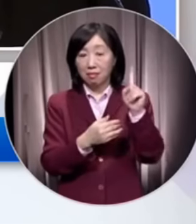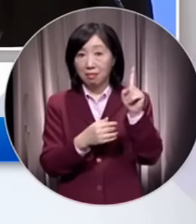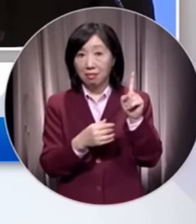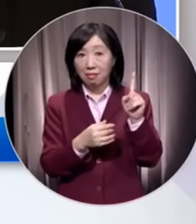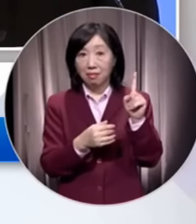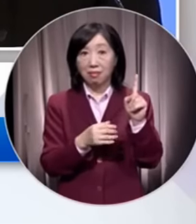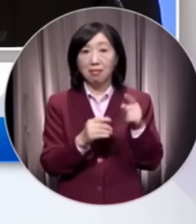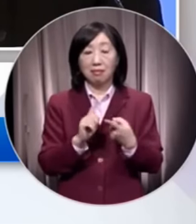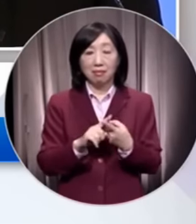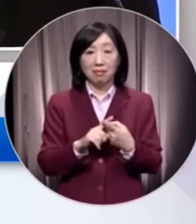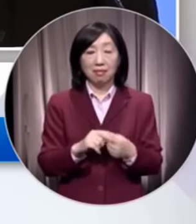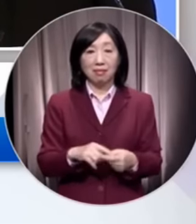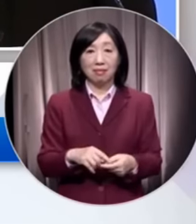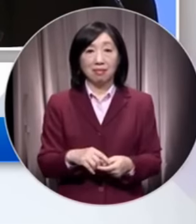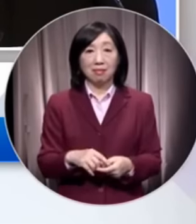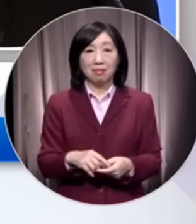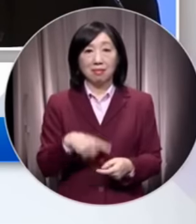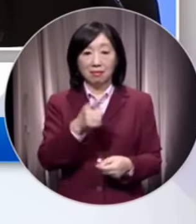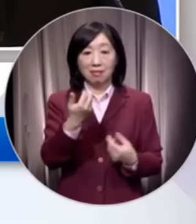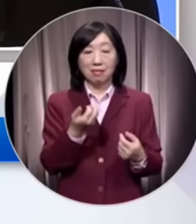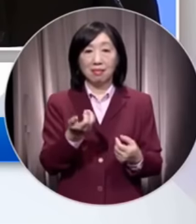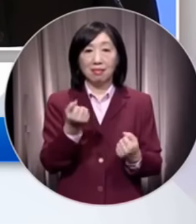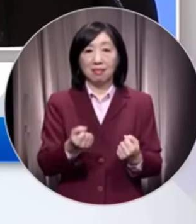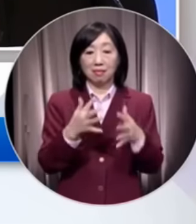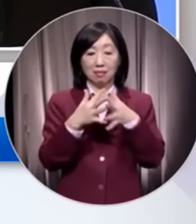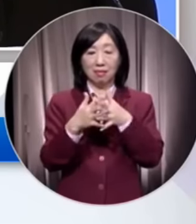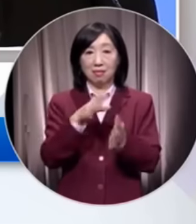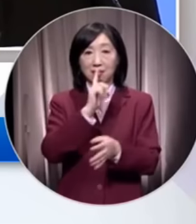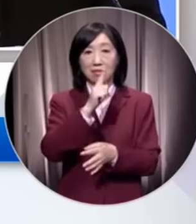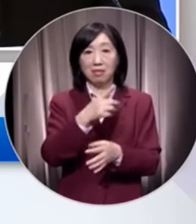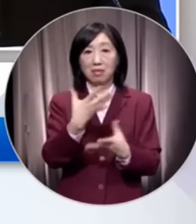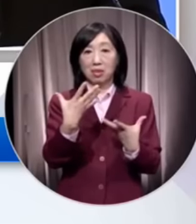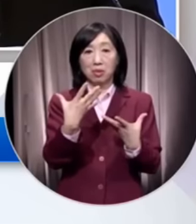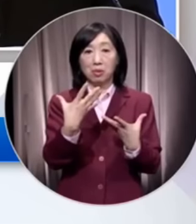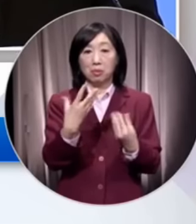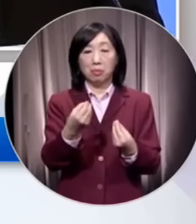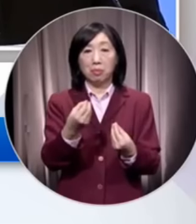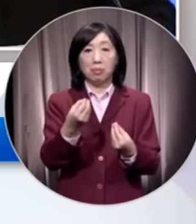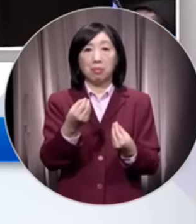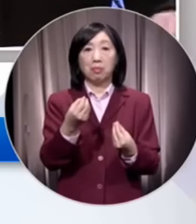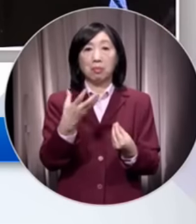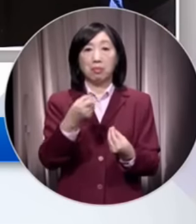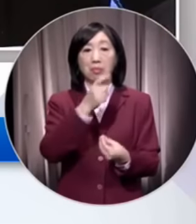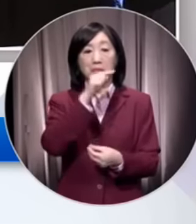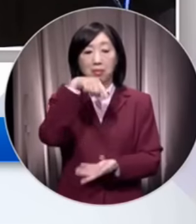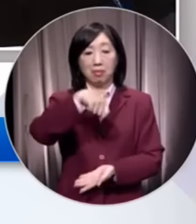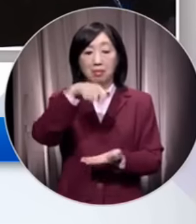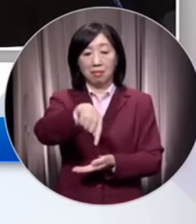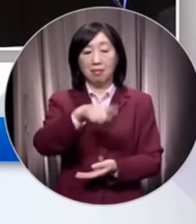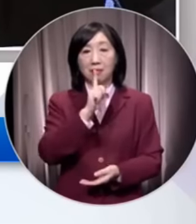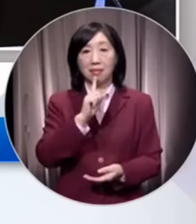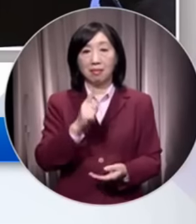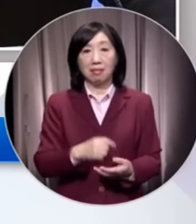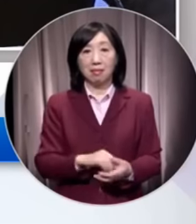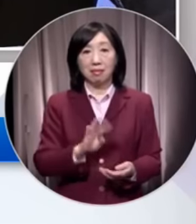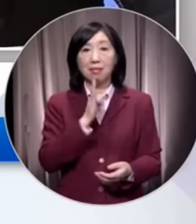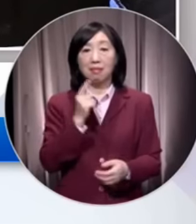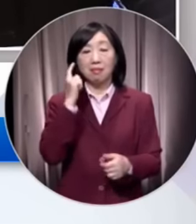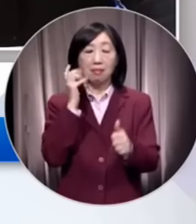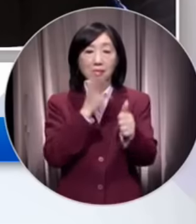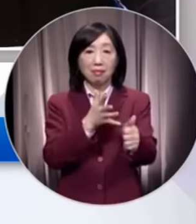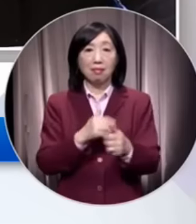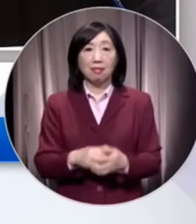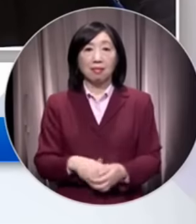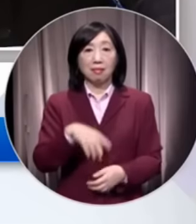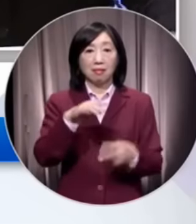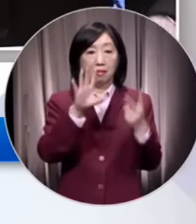在其中，这个我想你在美国讲的时候恐怕不是把中国大陆放在心里哈。倒是我今天要问一个问题，就是